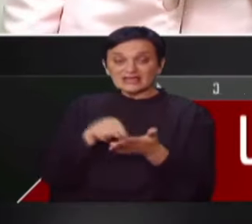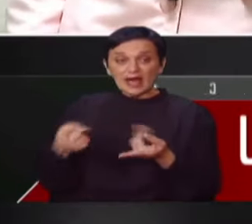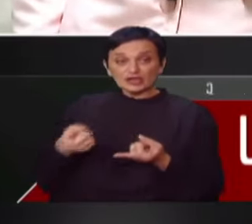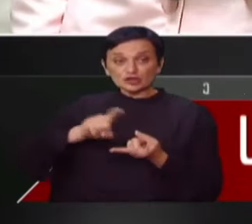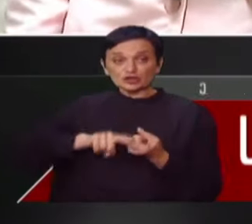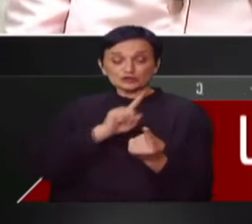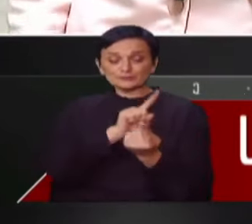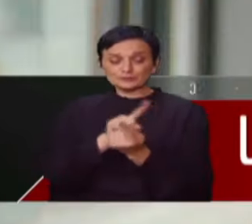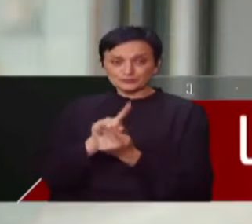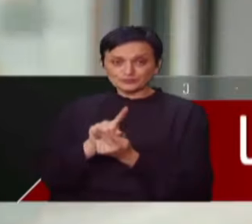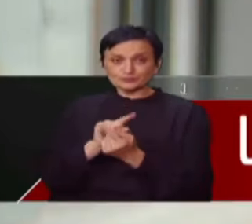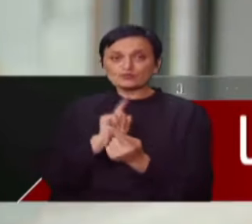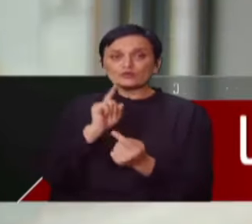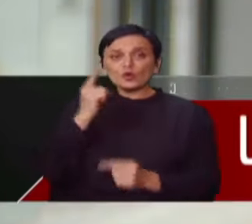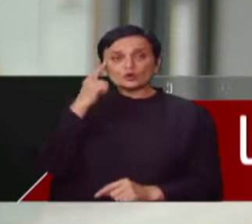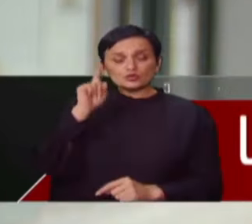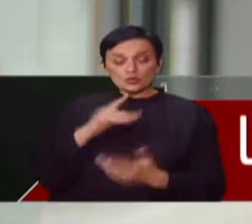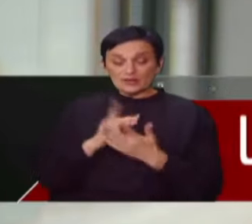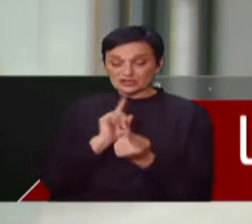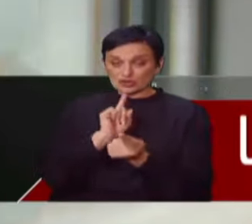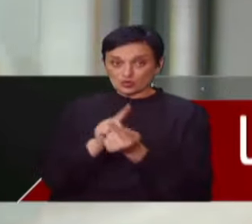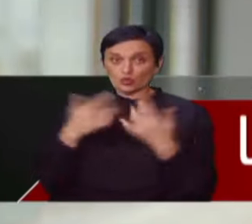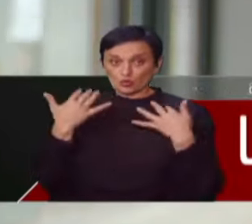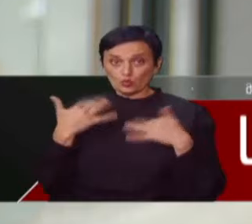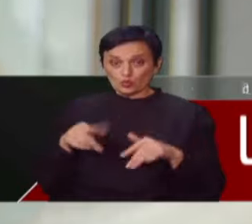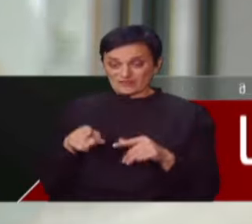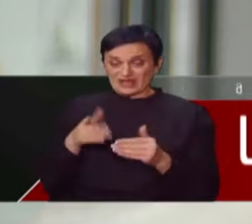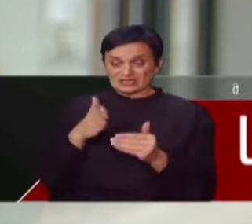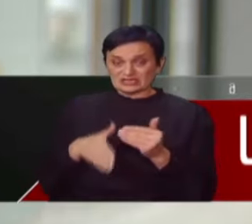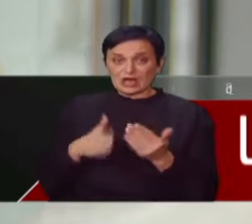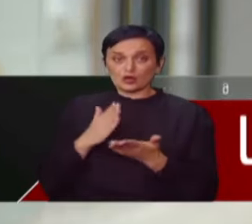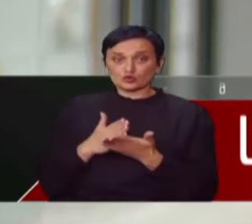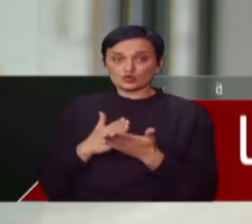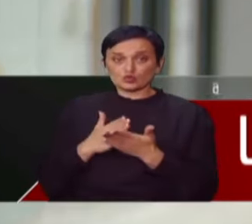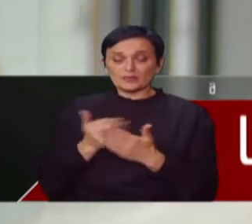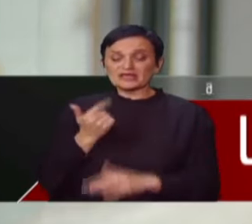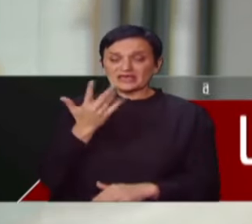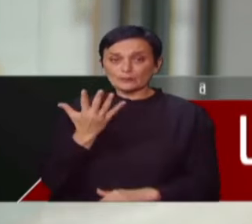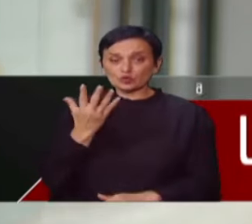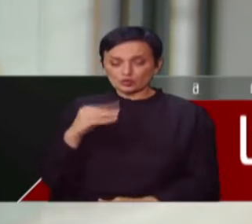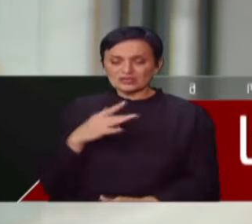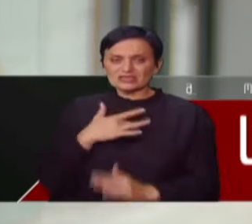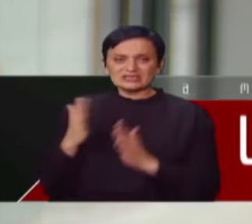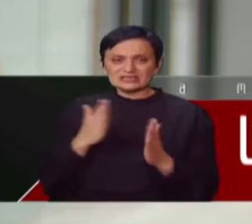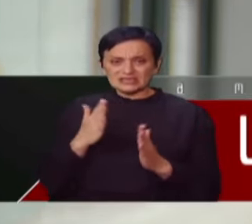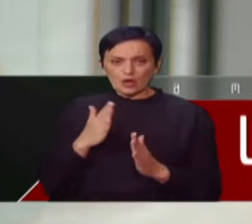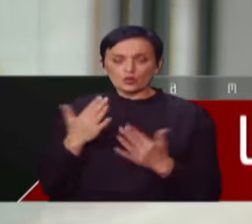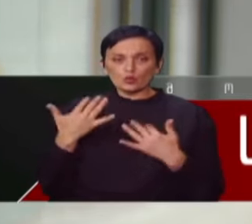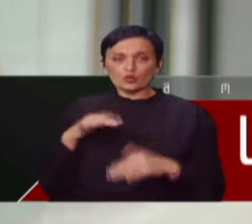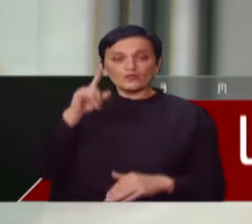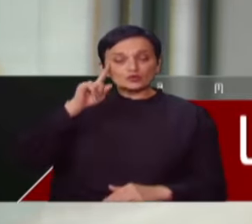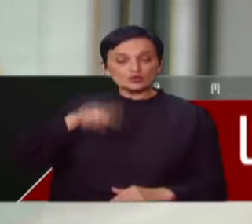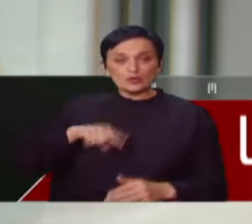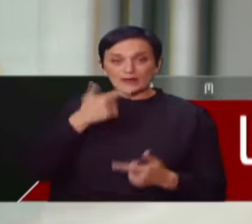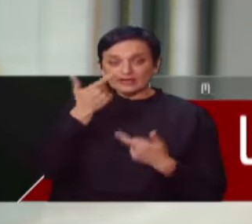დაკავშირებით შეხვედრა. ცნობილი არის, რომ ეს შეხვედრა უკვე თითქმის დასრულებული არის და რამდენიმე წუთში სავარაუდოდ გახდება უკვე